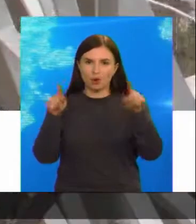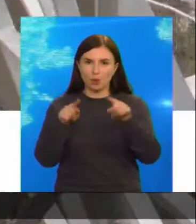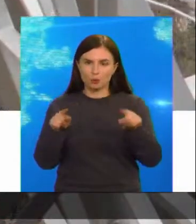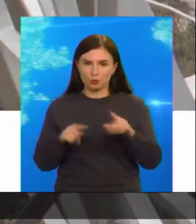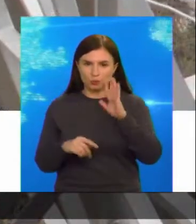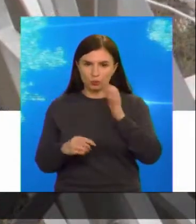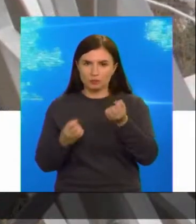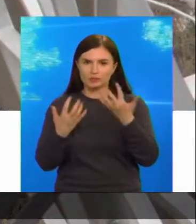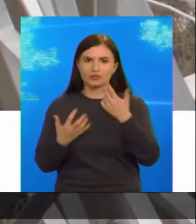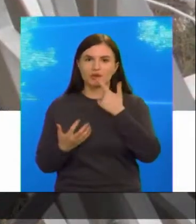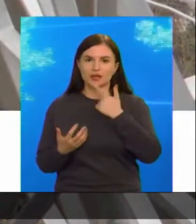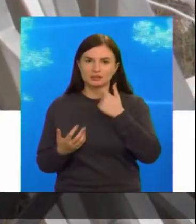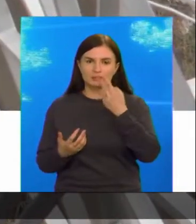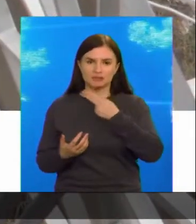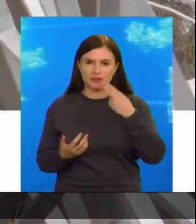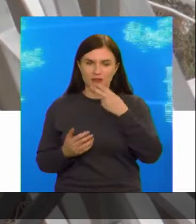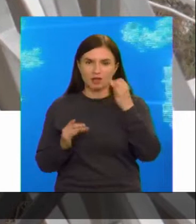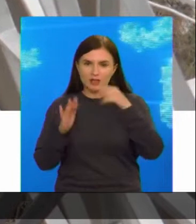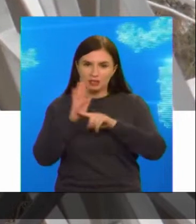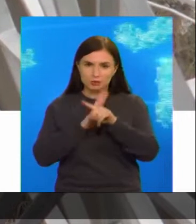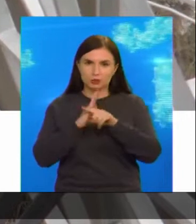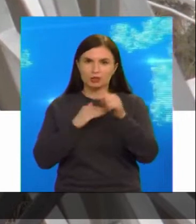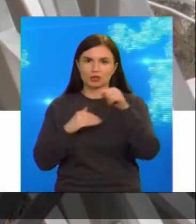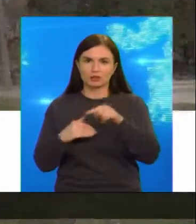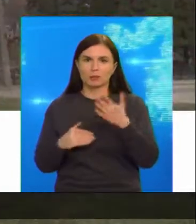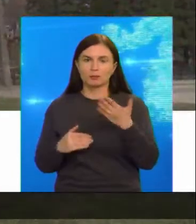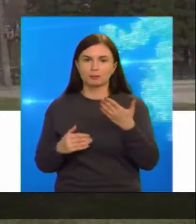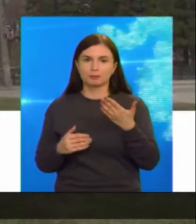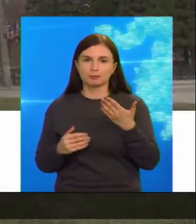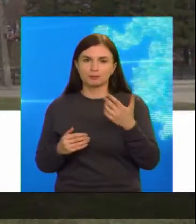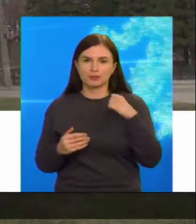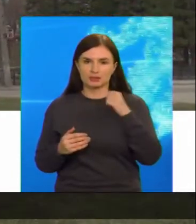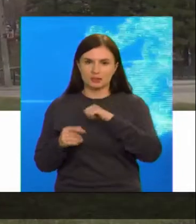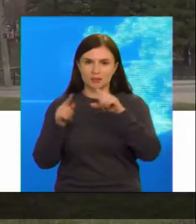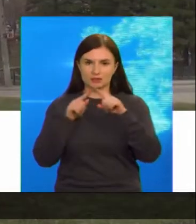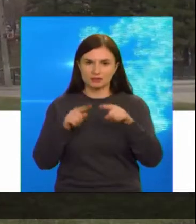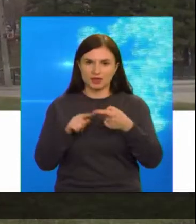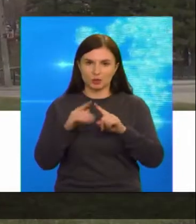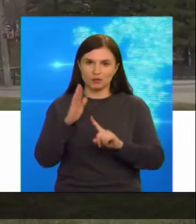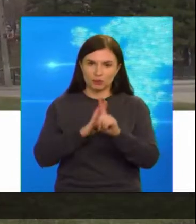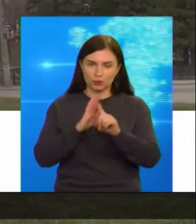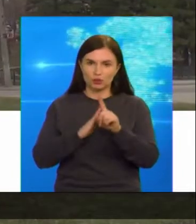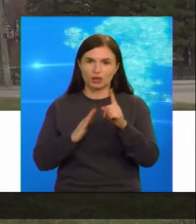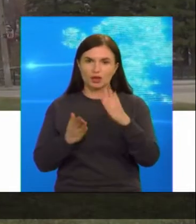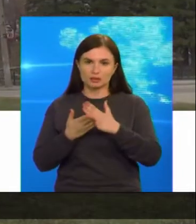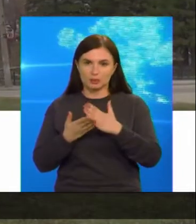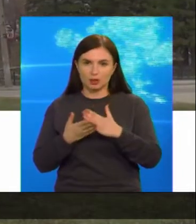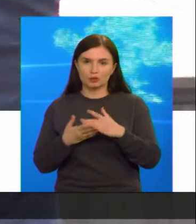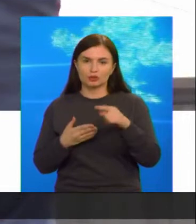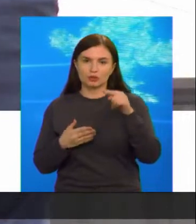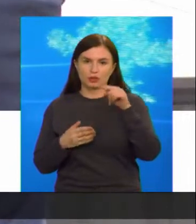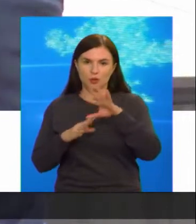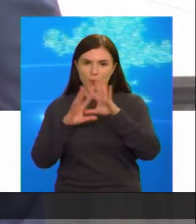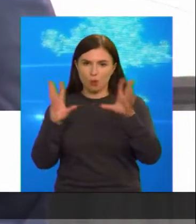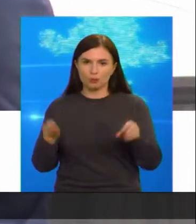подсвечиваться красным цветом. И изнутри там, значит, вот сама звезда, которая внутри расположена, это и общая